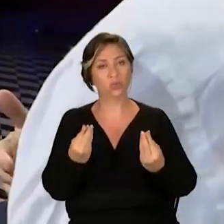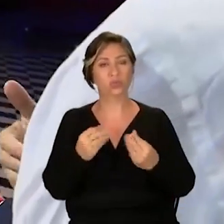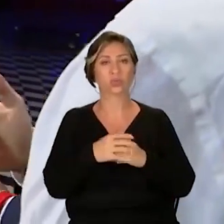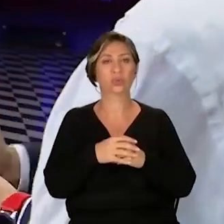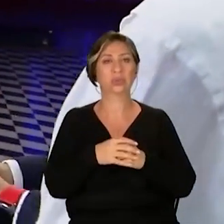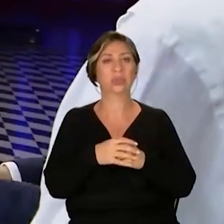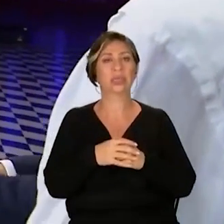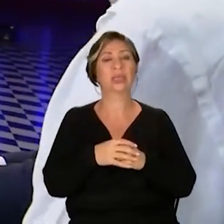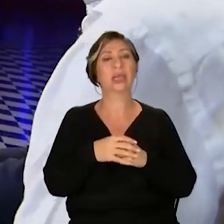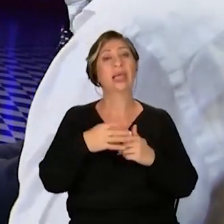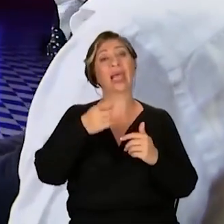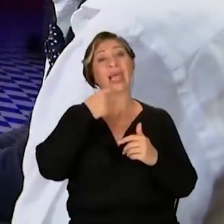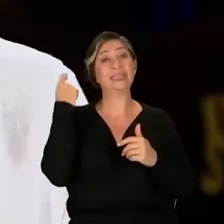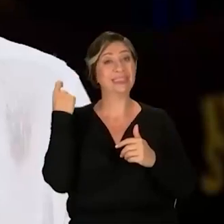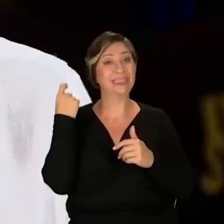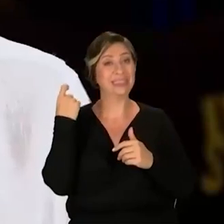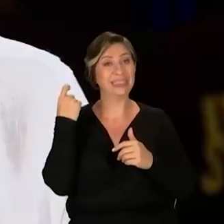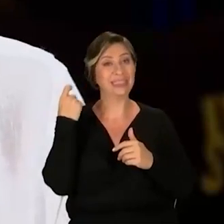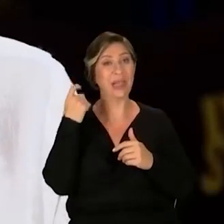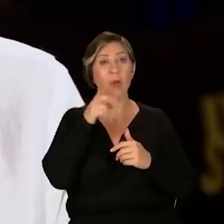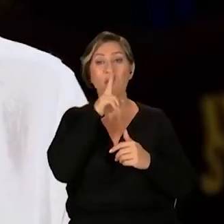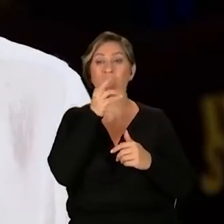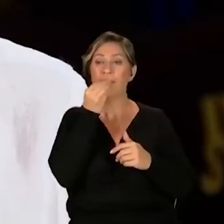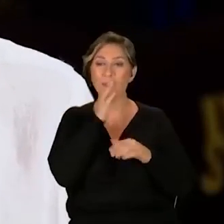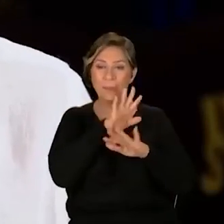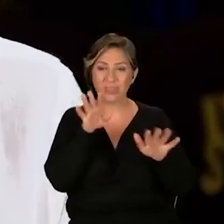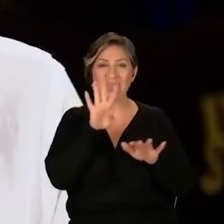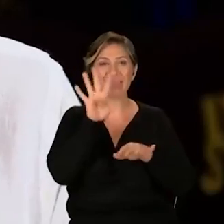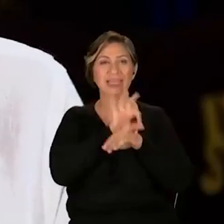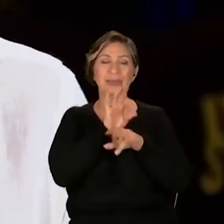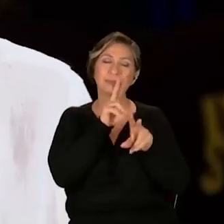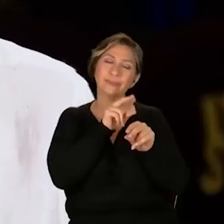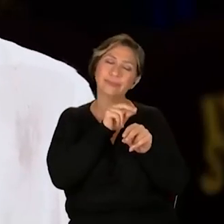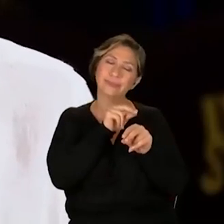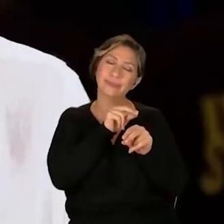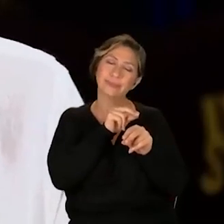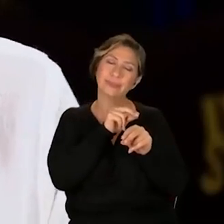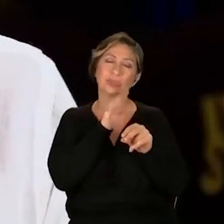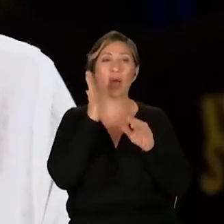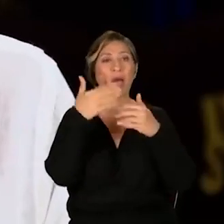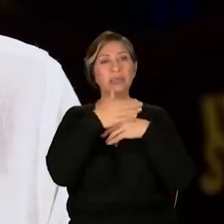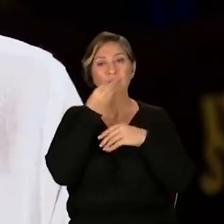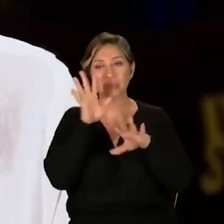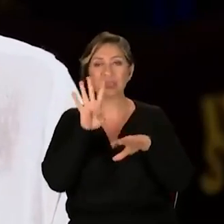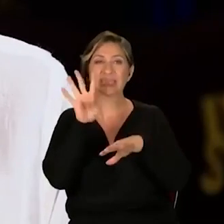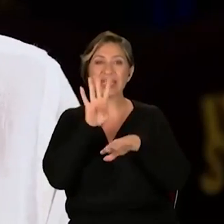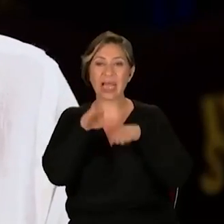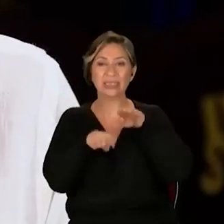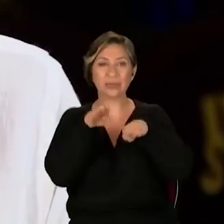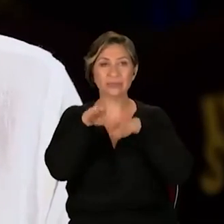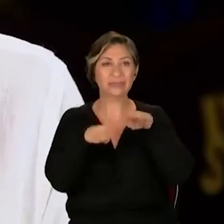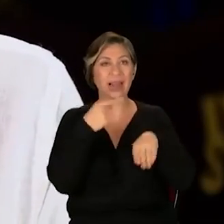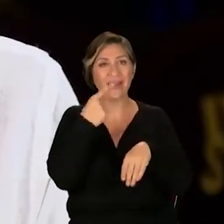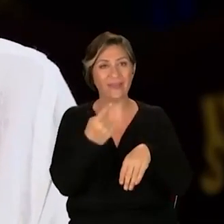ne âlâ. Eski şeyler de öyledir. Yani öğlen yemeğinden sonra 40 dakika yat, akşam yemeğinden sonra 40 adım at falan